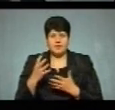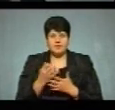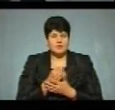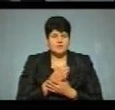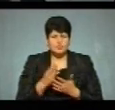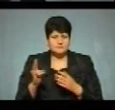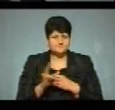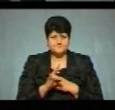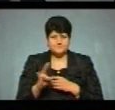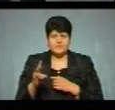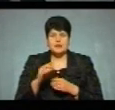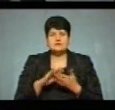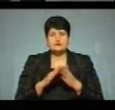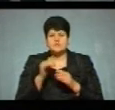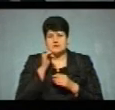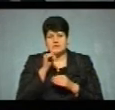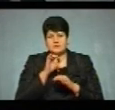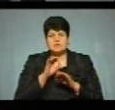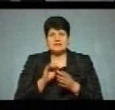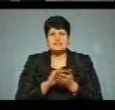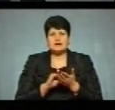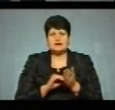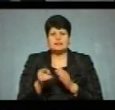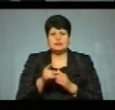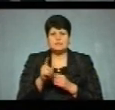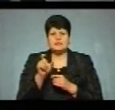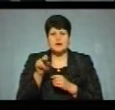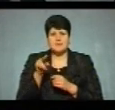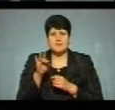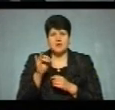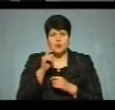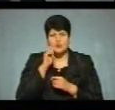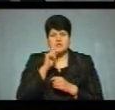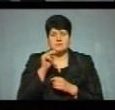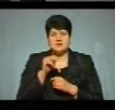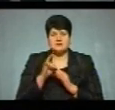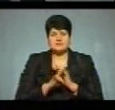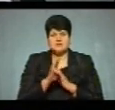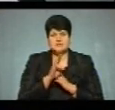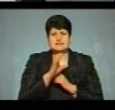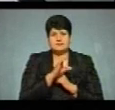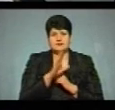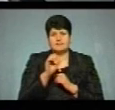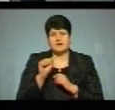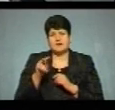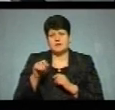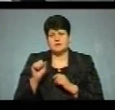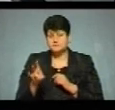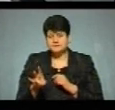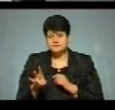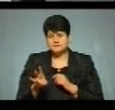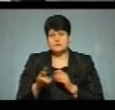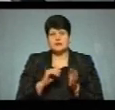вдалося. Ситуацію завтра пообіцяв прокоментувати секретар Тернопільської єпархії Української православної церкви отець Степан Балан. Зазначу,